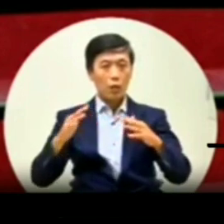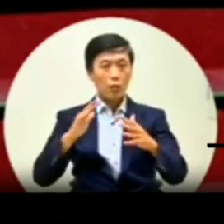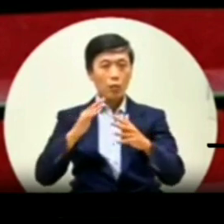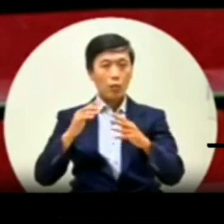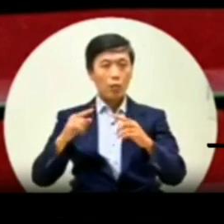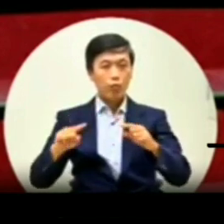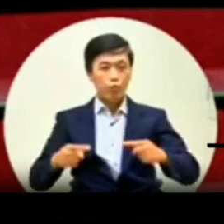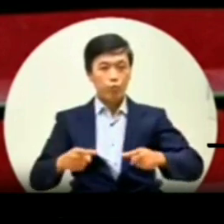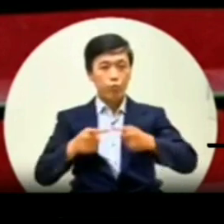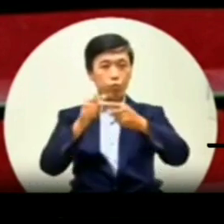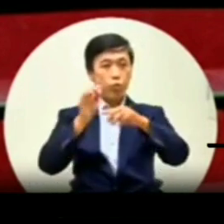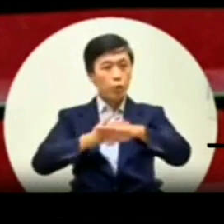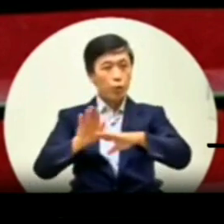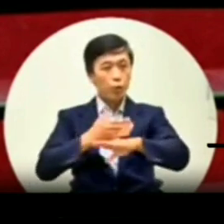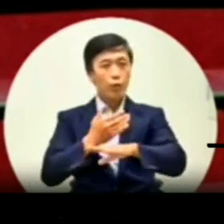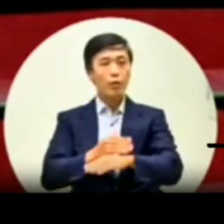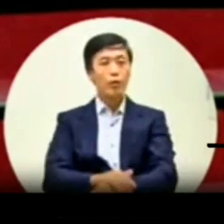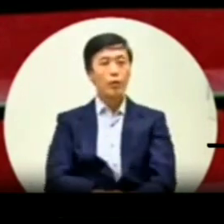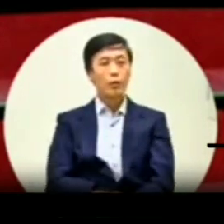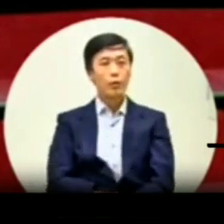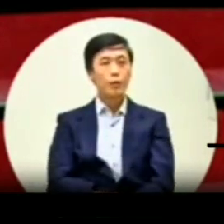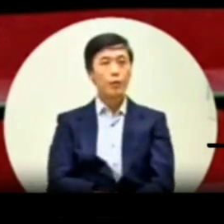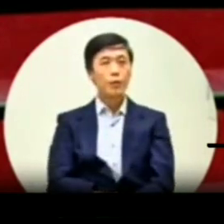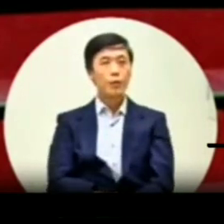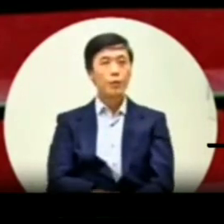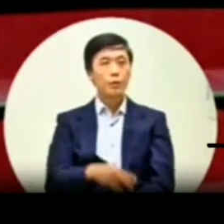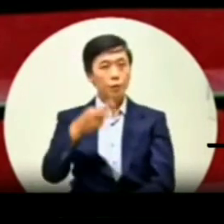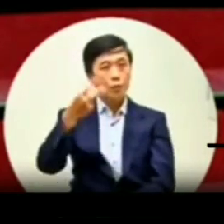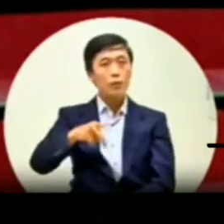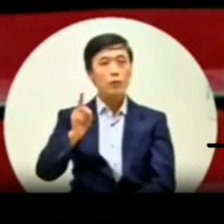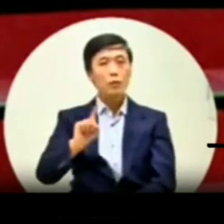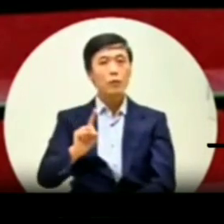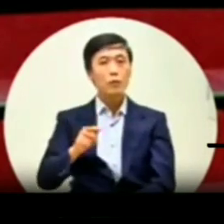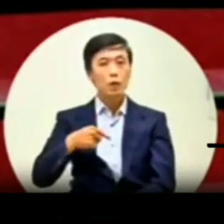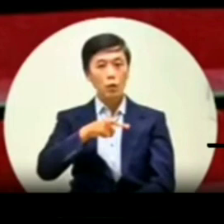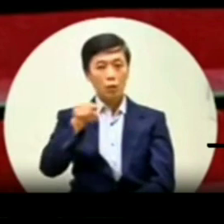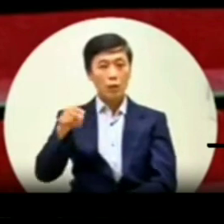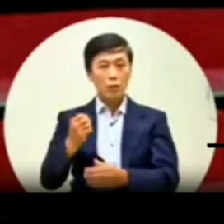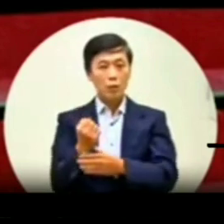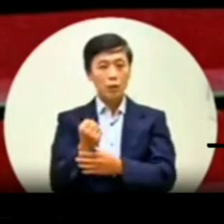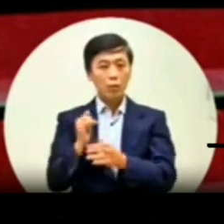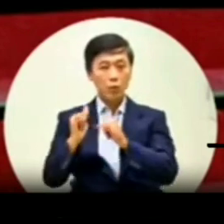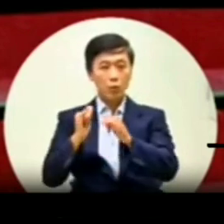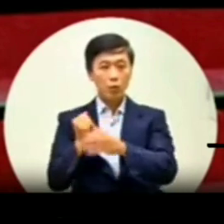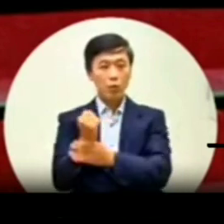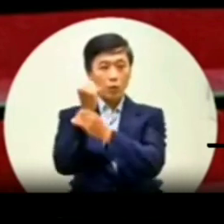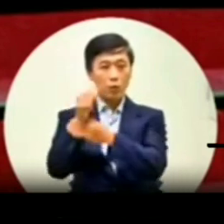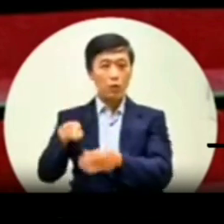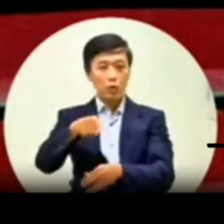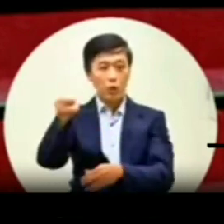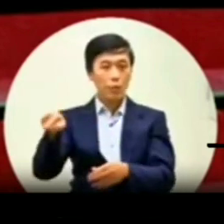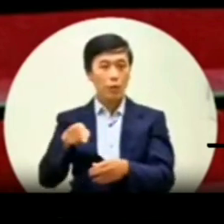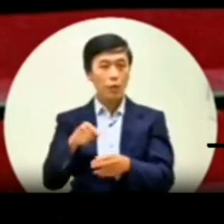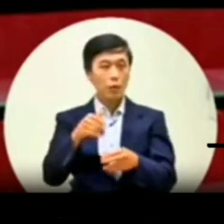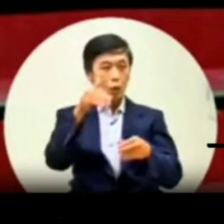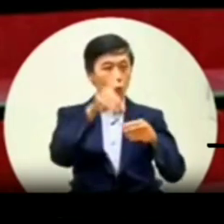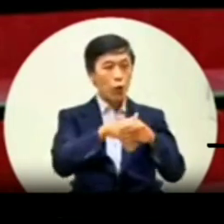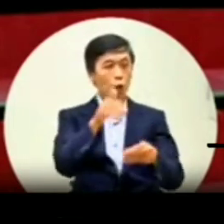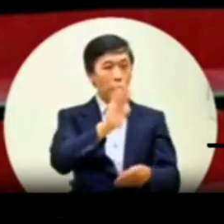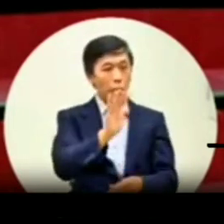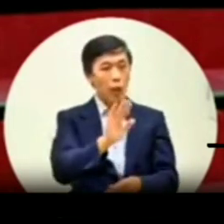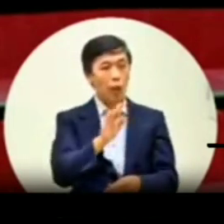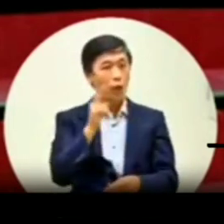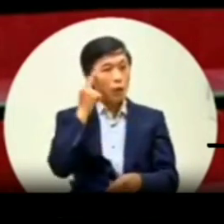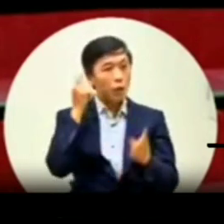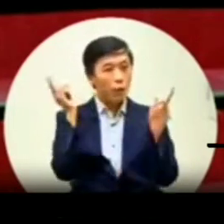有可能？然后呢，我们的支持者必须要懂的是，不投票代表的是我们